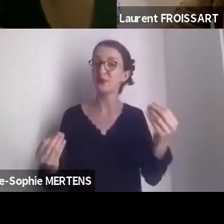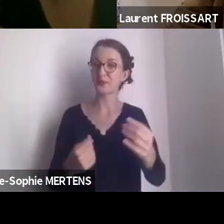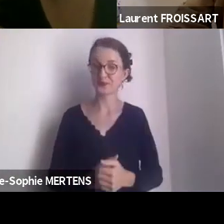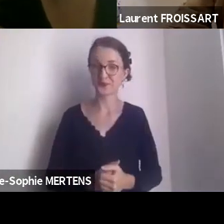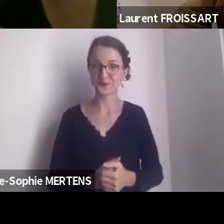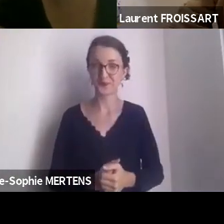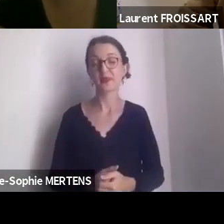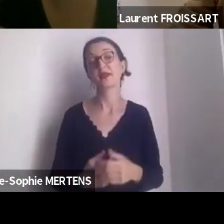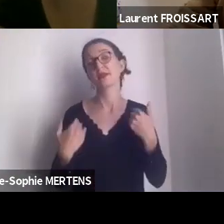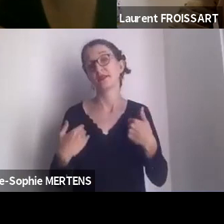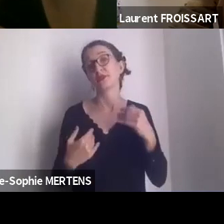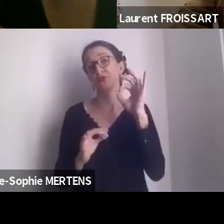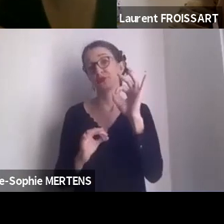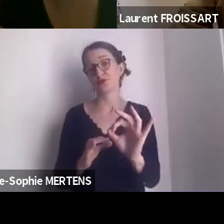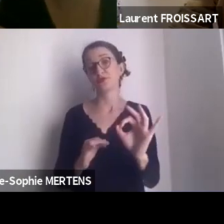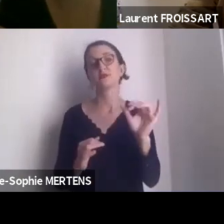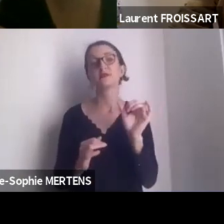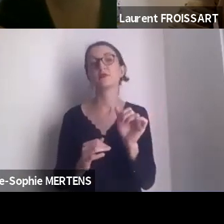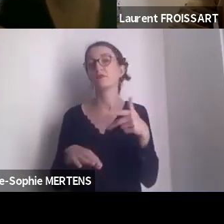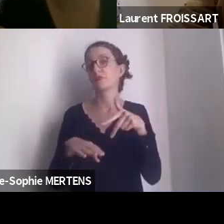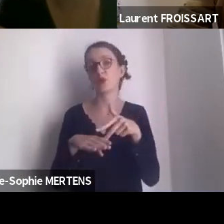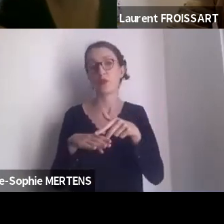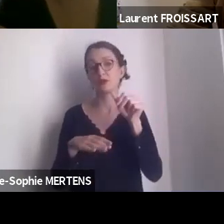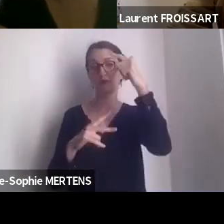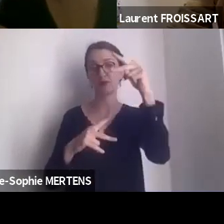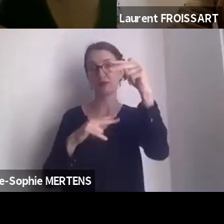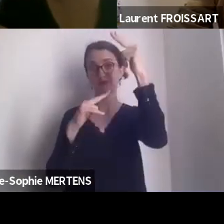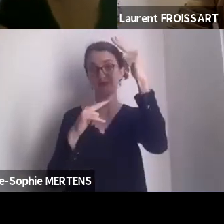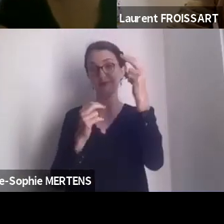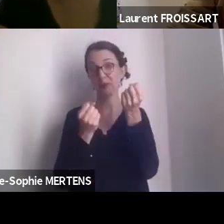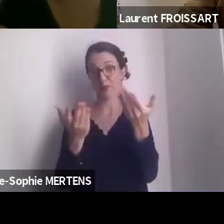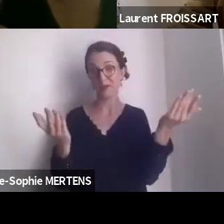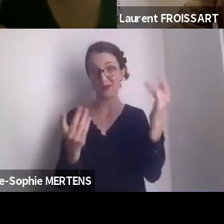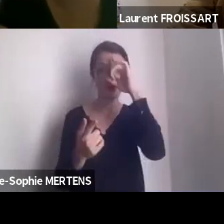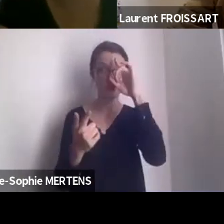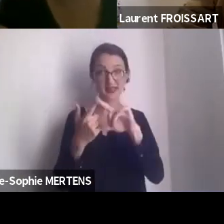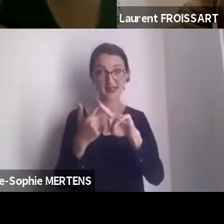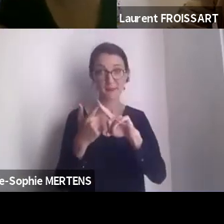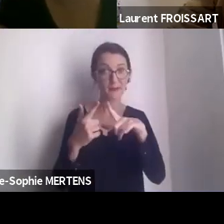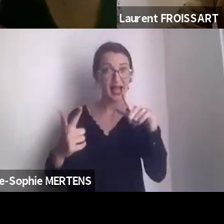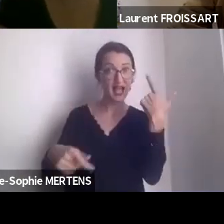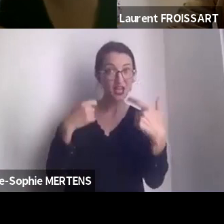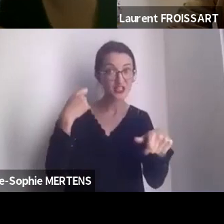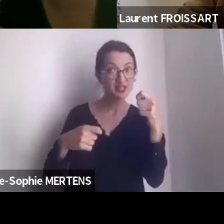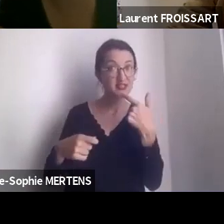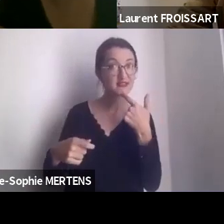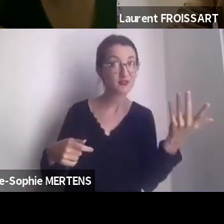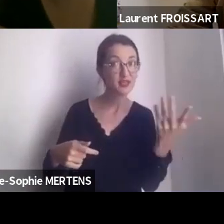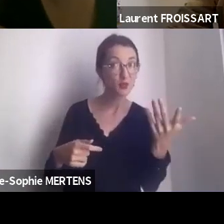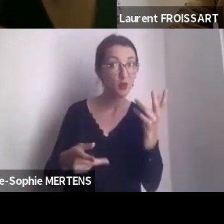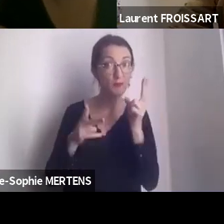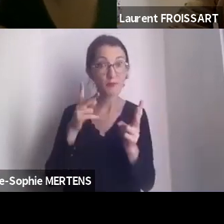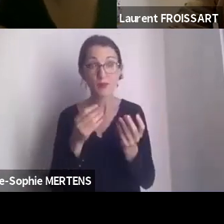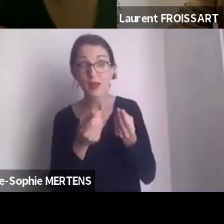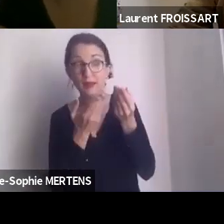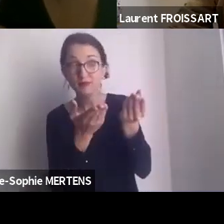première partie de ce webinaire, ce qu'on va vous proposer, c'est de partir un petit peu à l'exploration de qu'est-ce que c'est que l'agilité et comment ça pourrait éventuellement vous aider dans